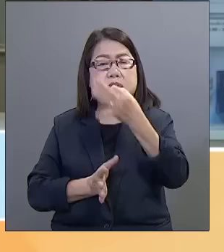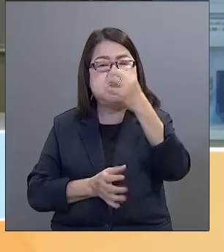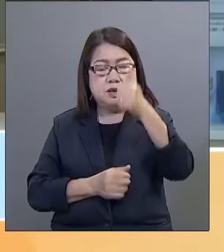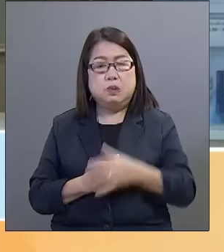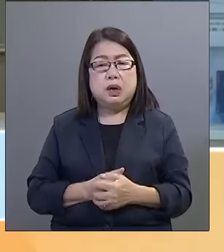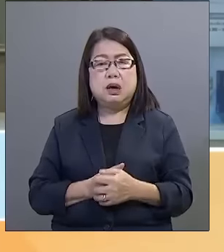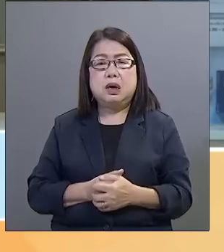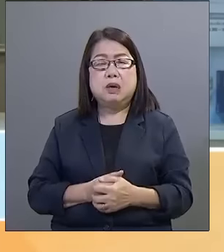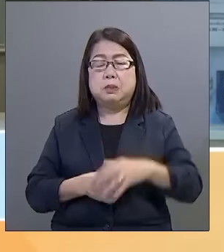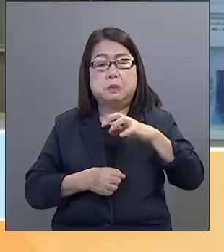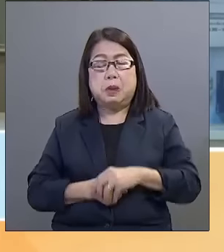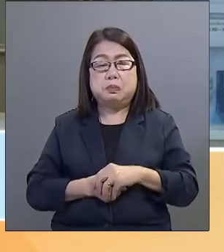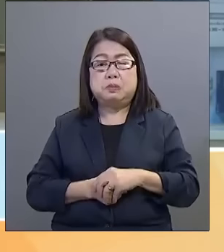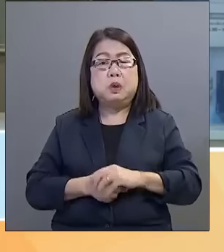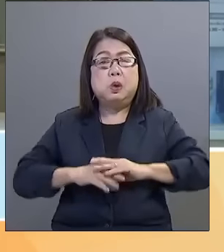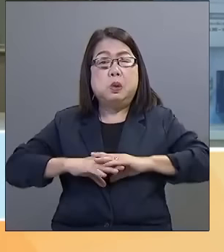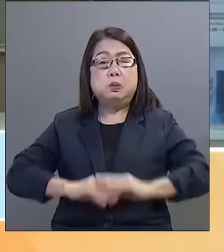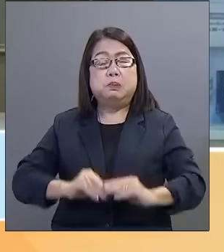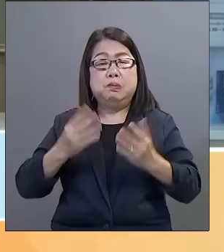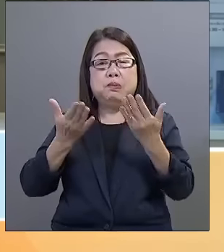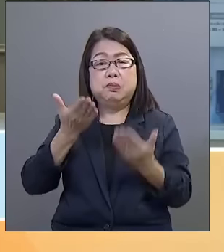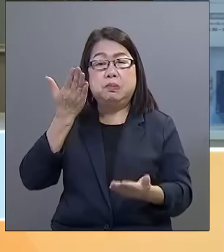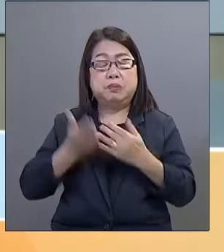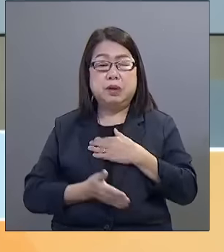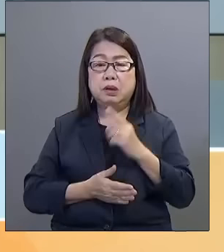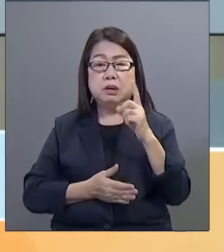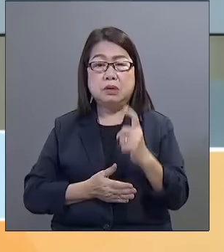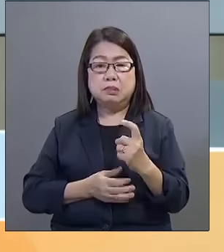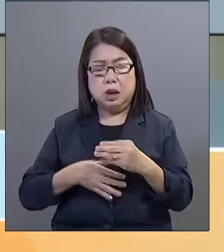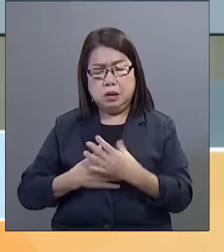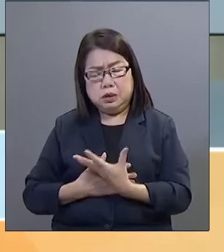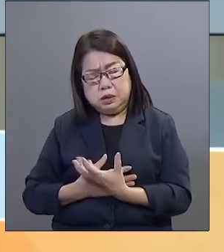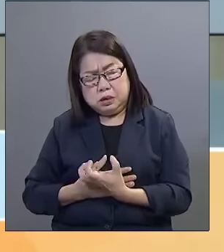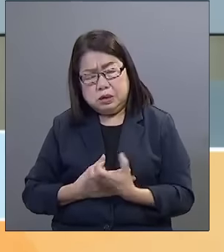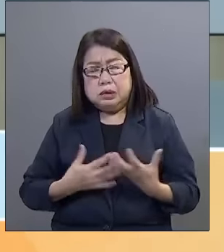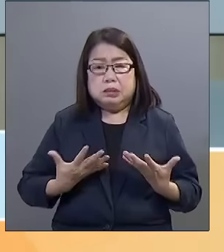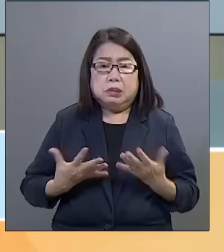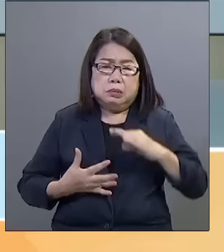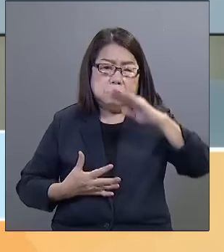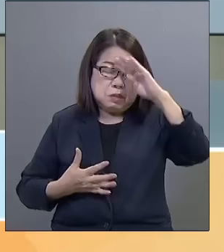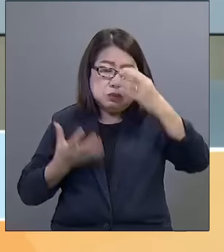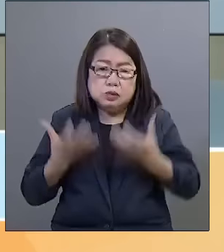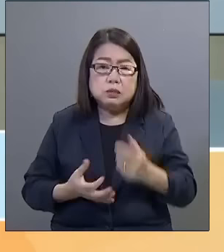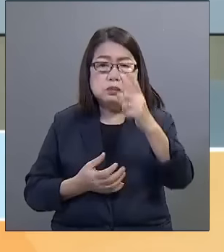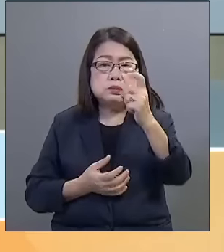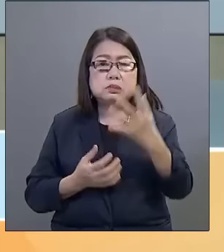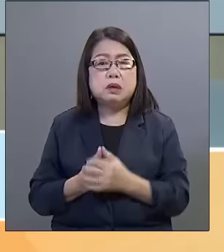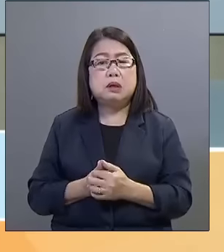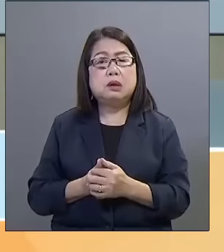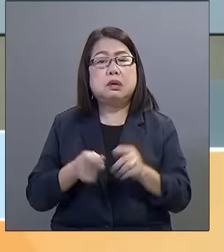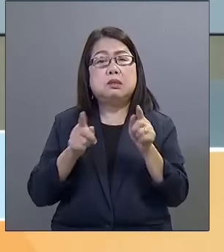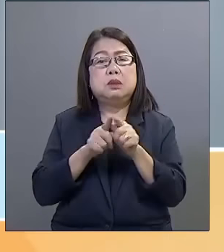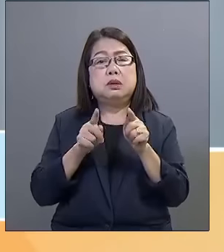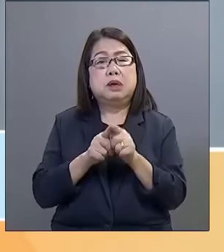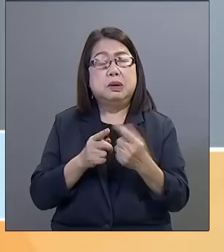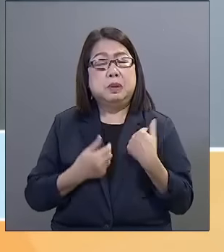หรือแม้กระทั่งทำให้คนไม่เสียชีวิตไม่เจ็บป่วยอะไรมากมายรวมทั้งลดอาการการเกิดลอง